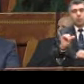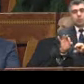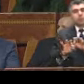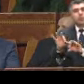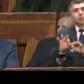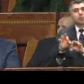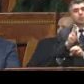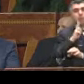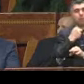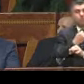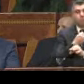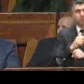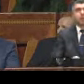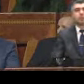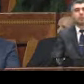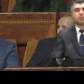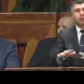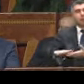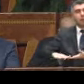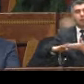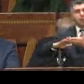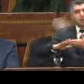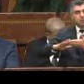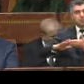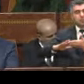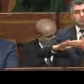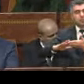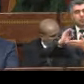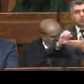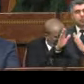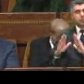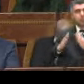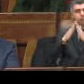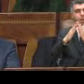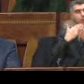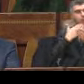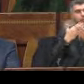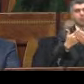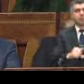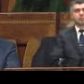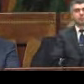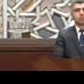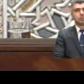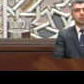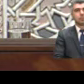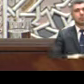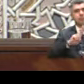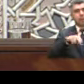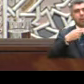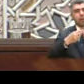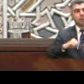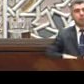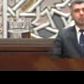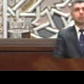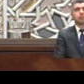الحكومة لفك العزلة عن المناطق الجبلية؟ شكرا. جواب السيد الوزير المحترم.